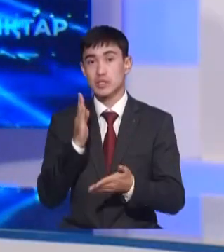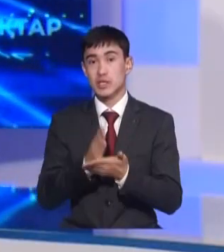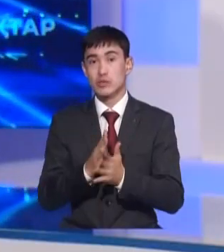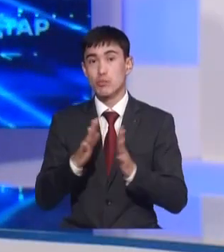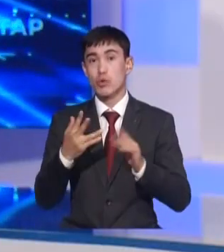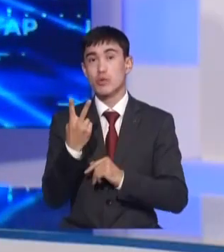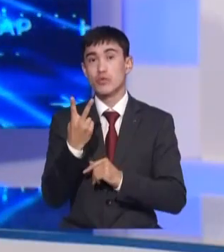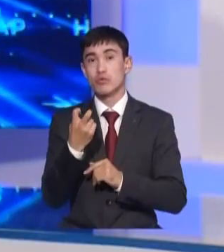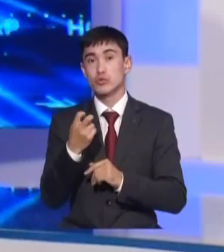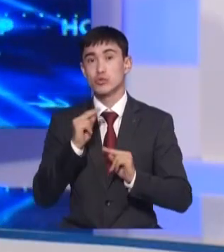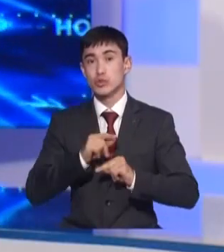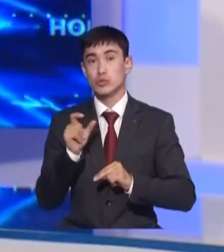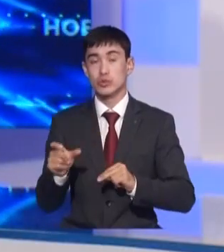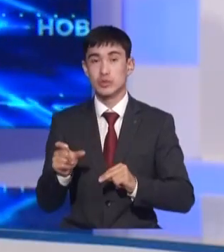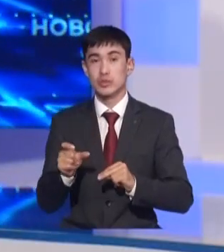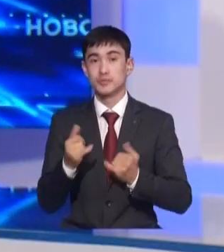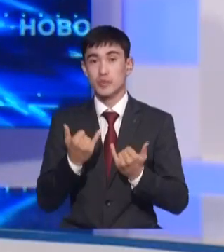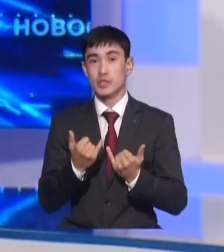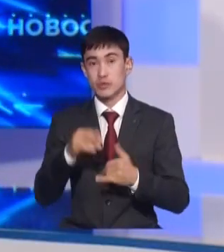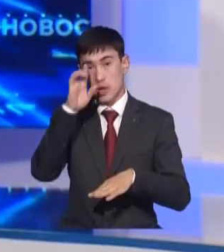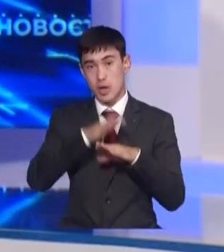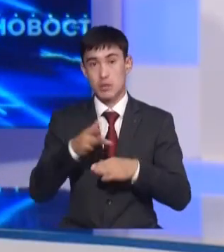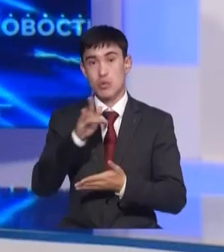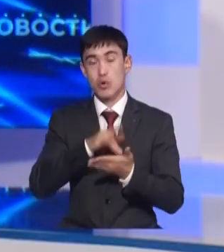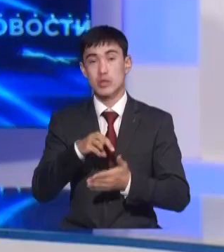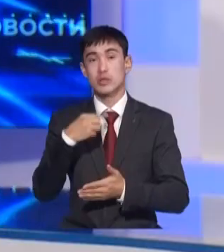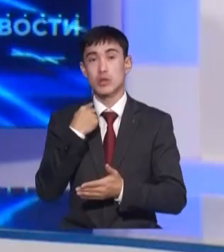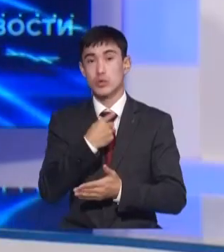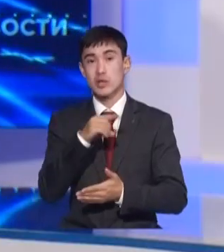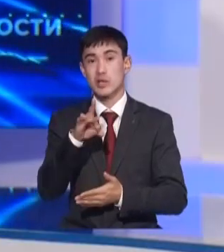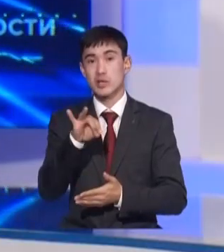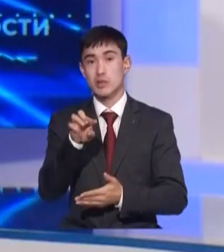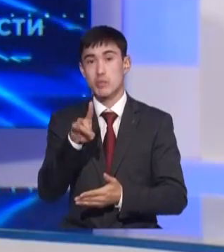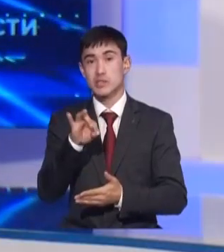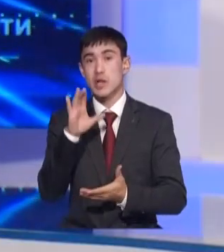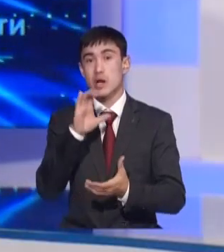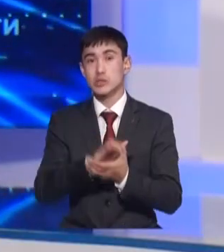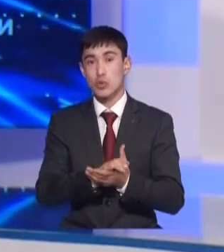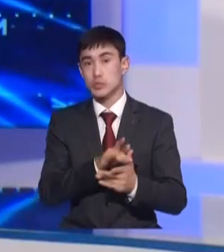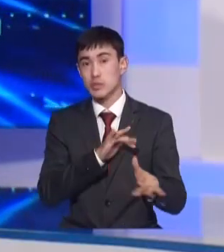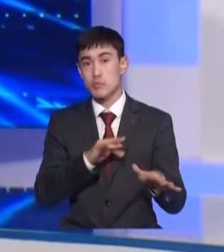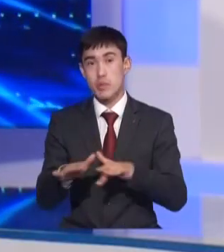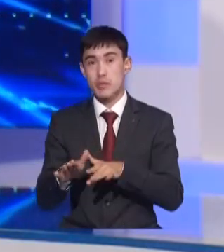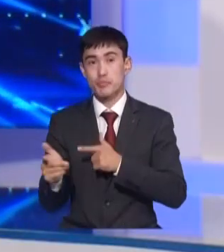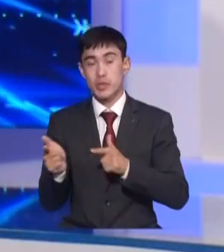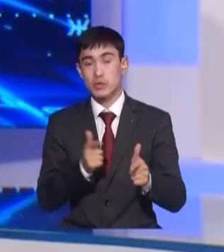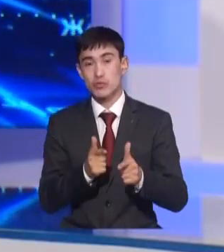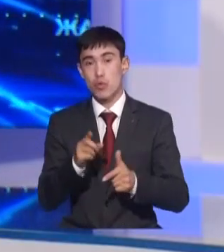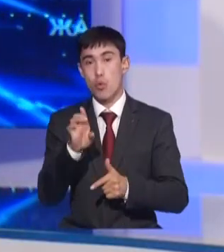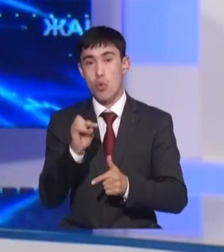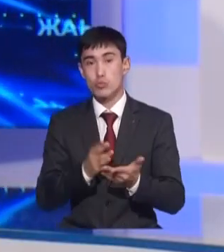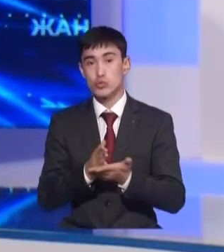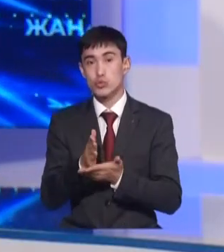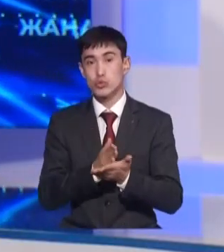планируется задействовать более 200 сотрудников. Сегодня аким города Талдыкурган Ернат Базиль ознакомился с мерами